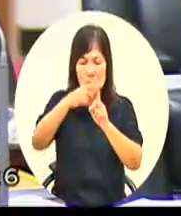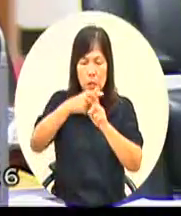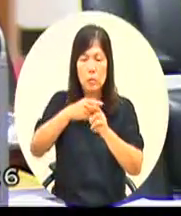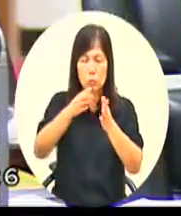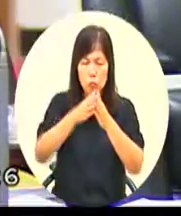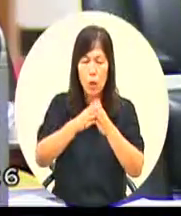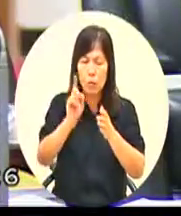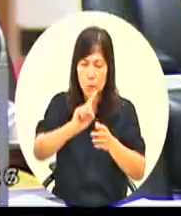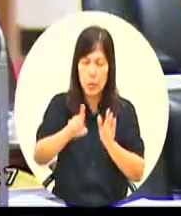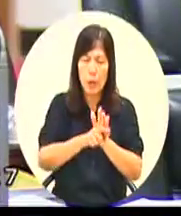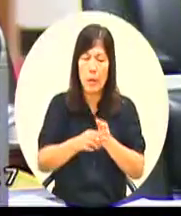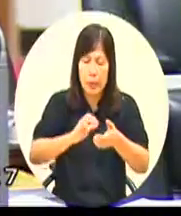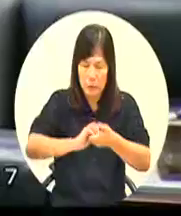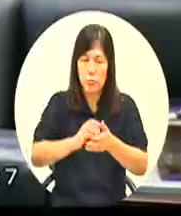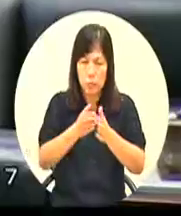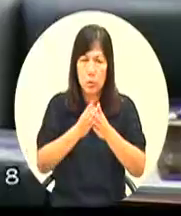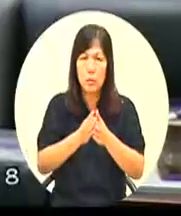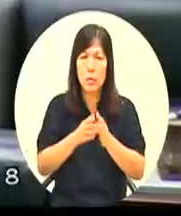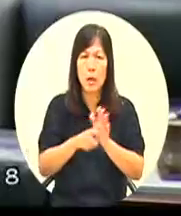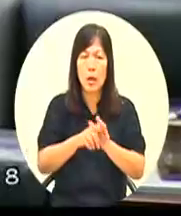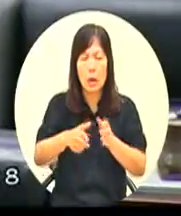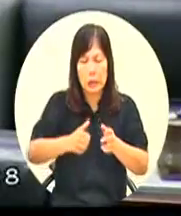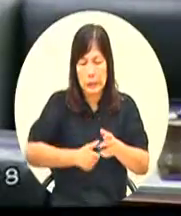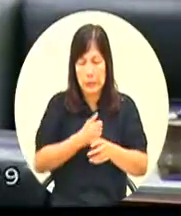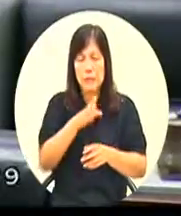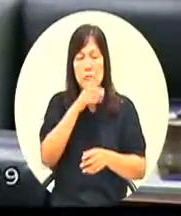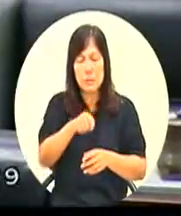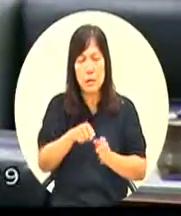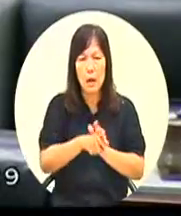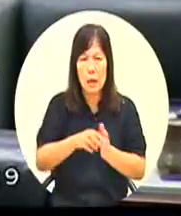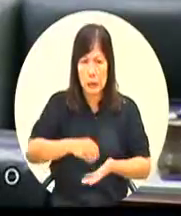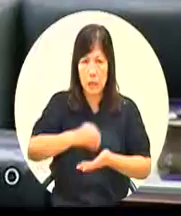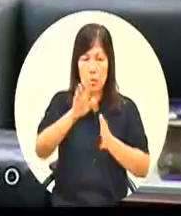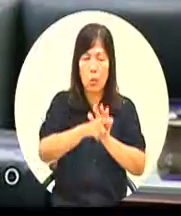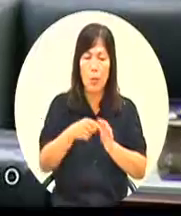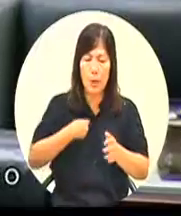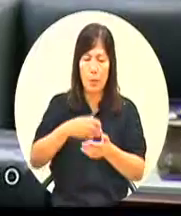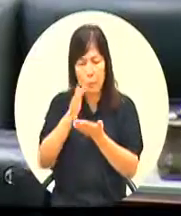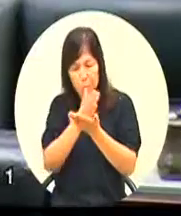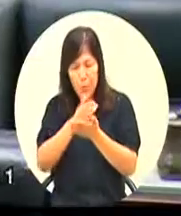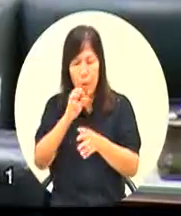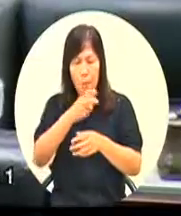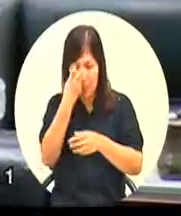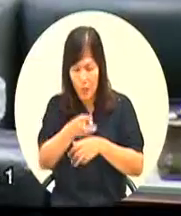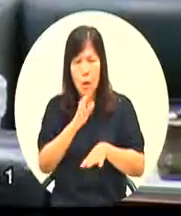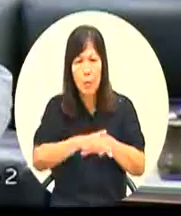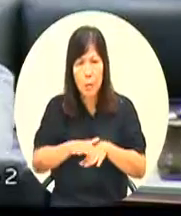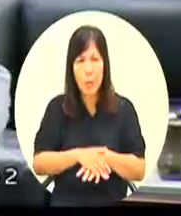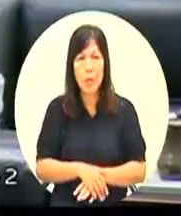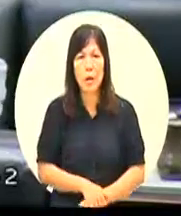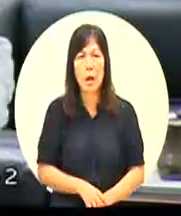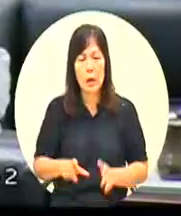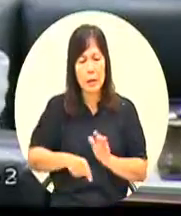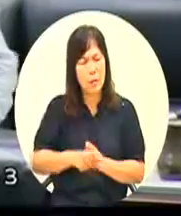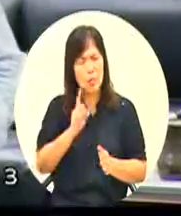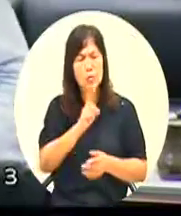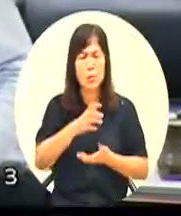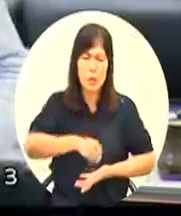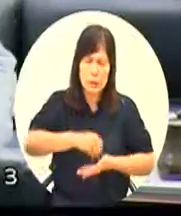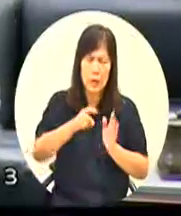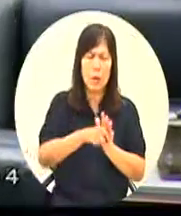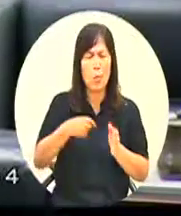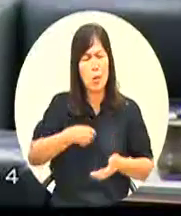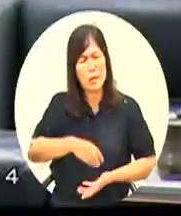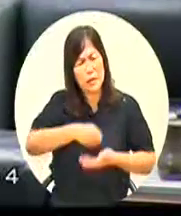定。 事实就是事实嘛。 那请他提出来呀、啊，我们会做评估，也会做现刊。 你不能说提出来，不是我在提